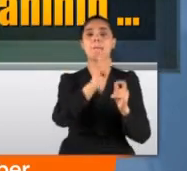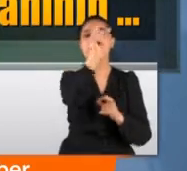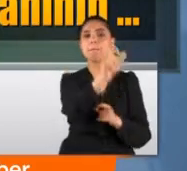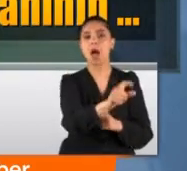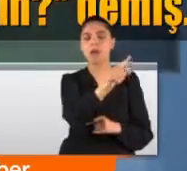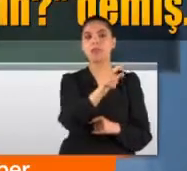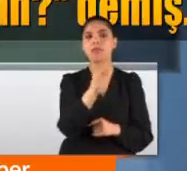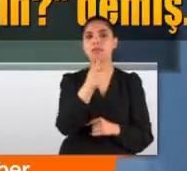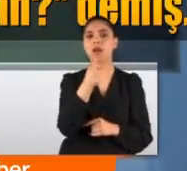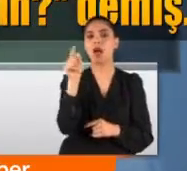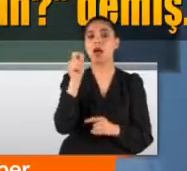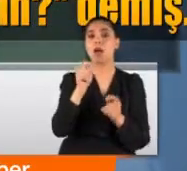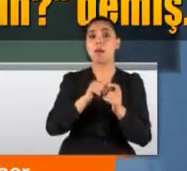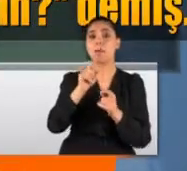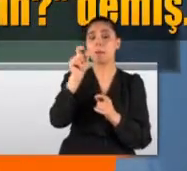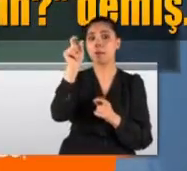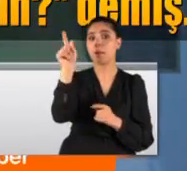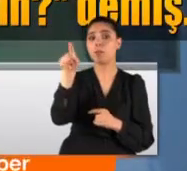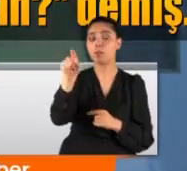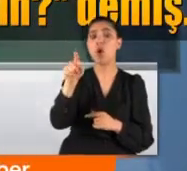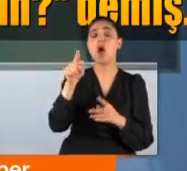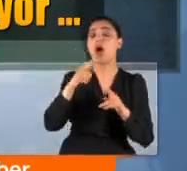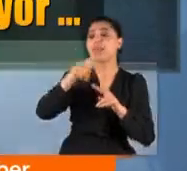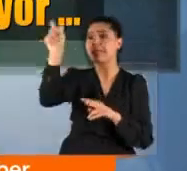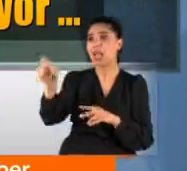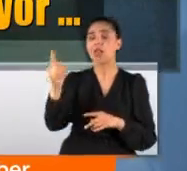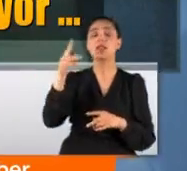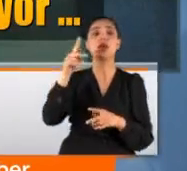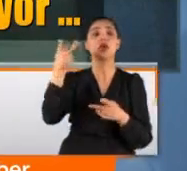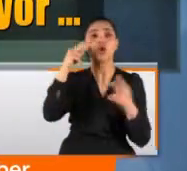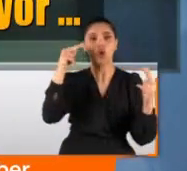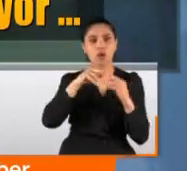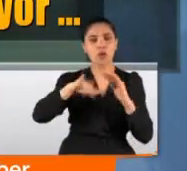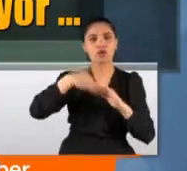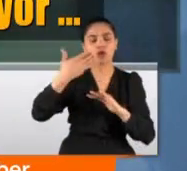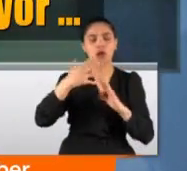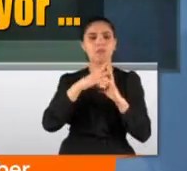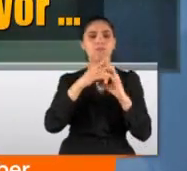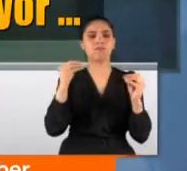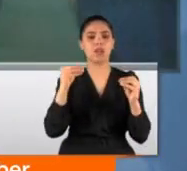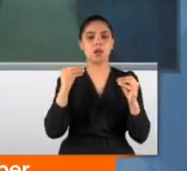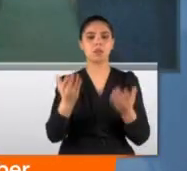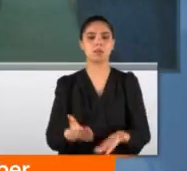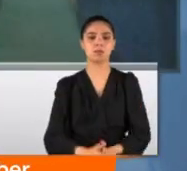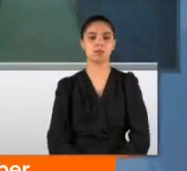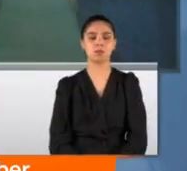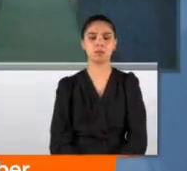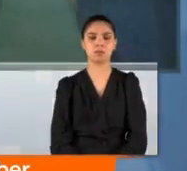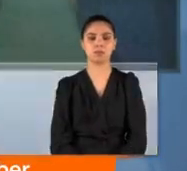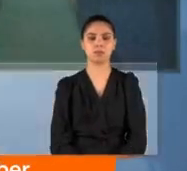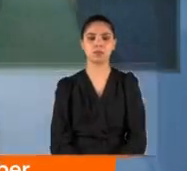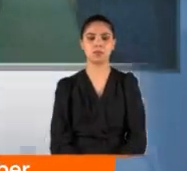Ün'le görüştükten sonra ortadan kaybolan ilk isim de değildi. Kameralardan görünüyor kardeşimin fabrikaya girdiği ama çıkışı